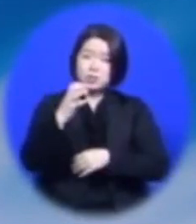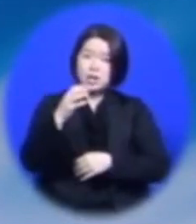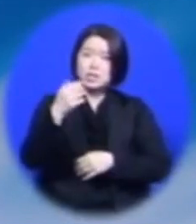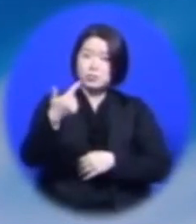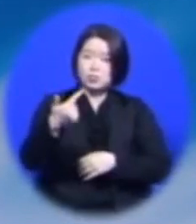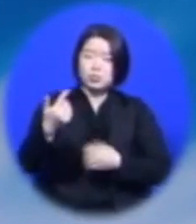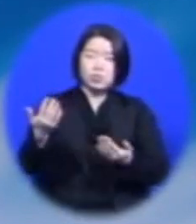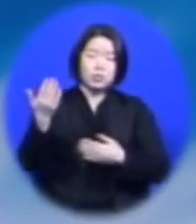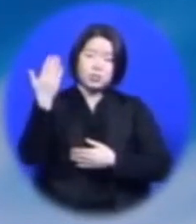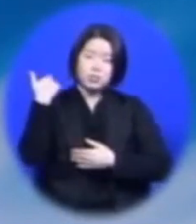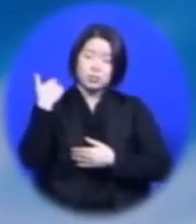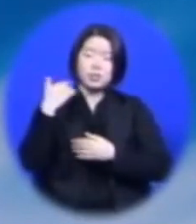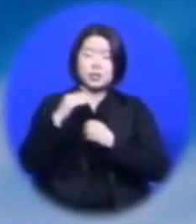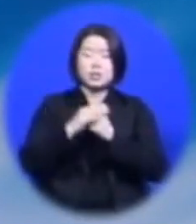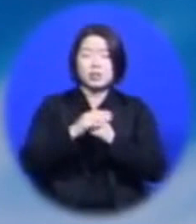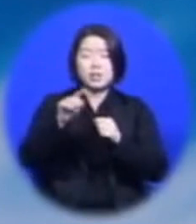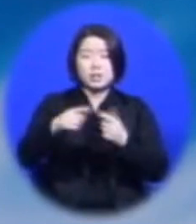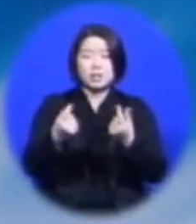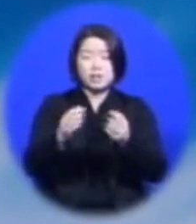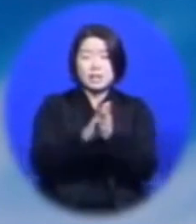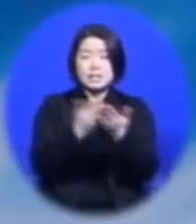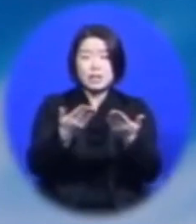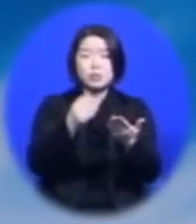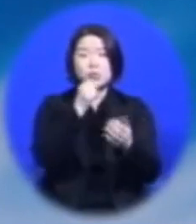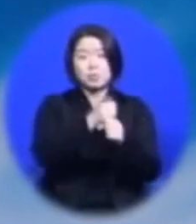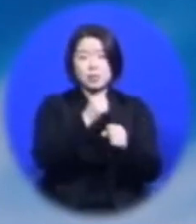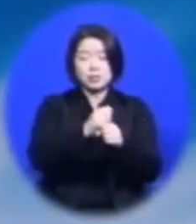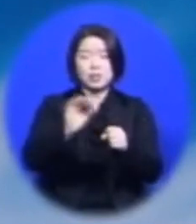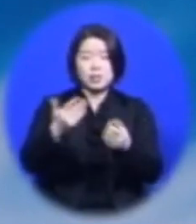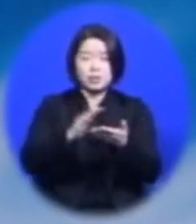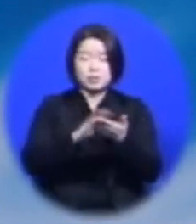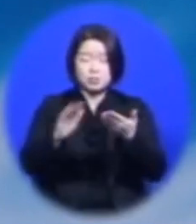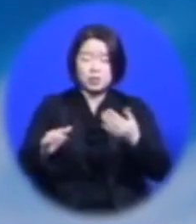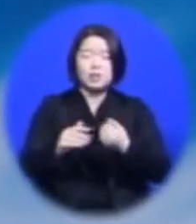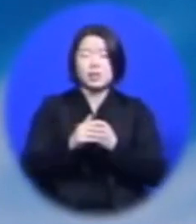지금 이렇게 책으로 나왔어요.